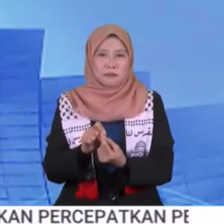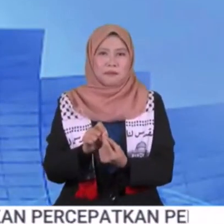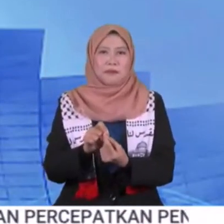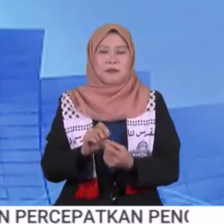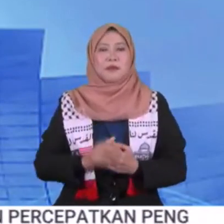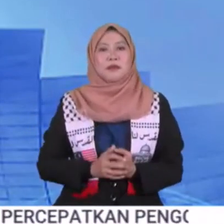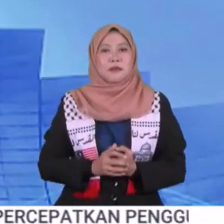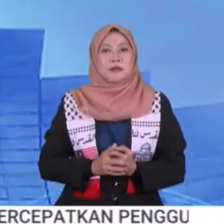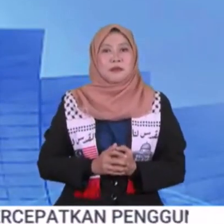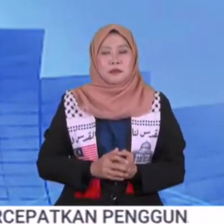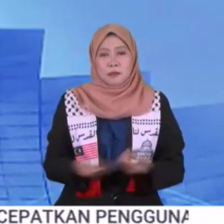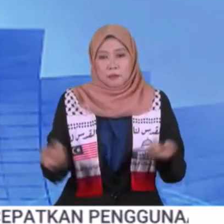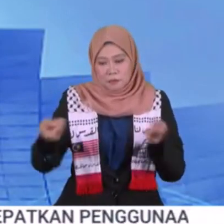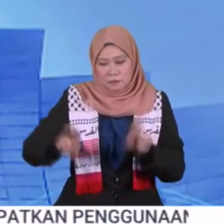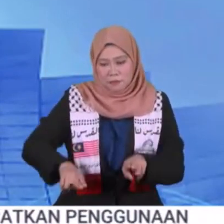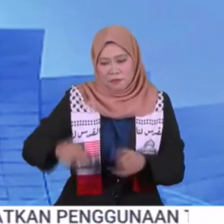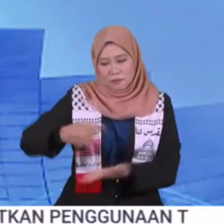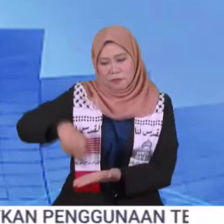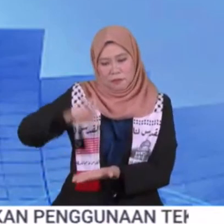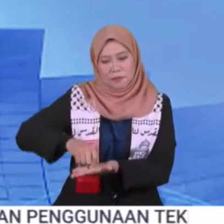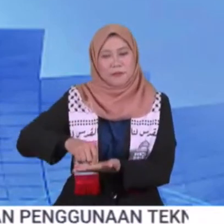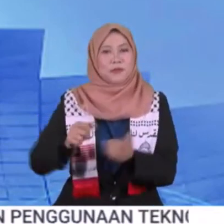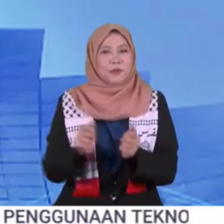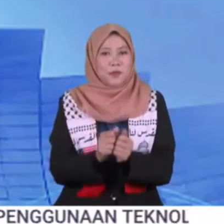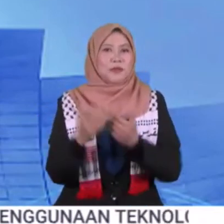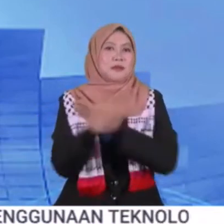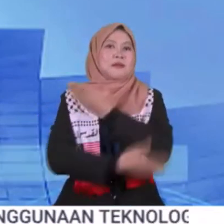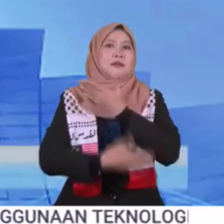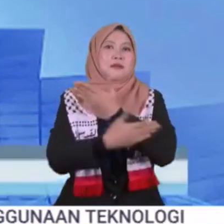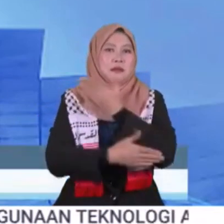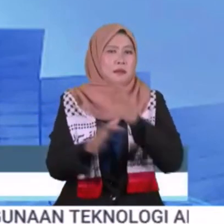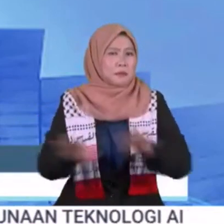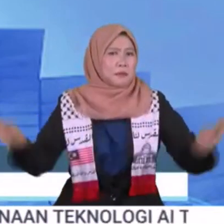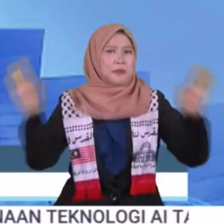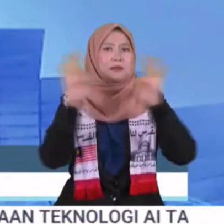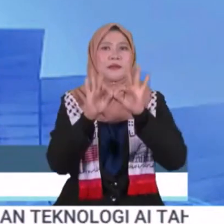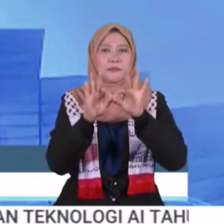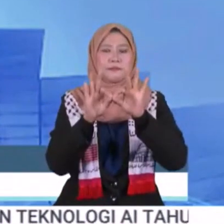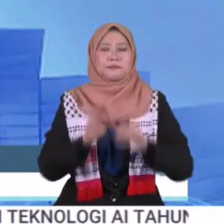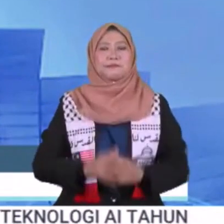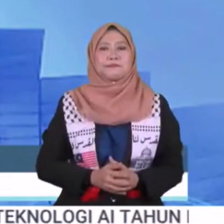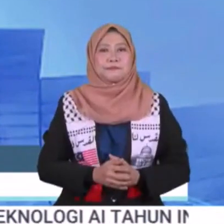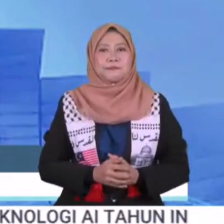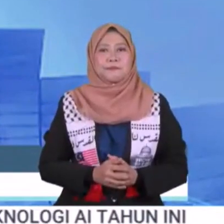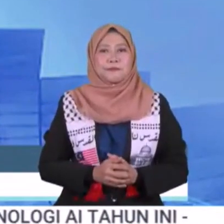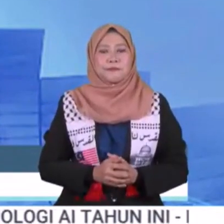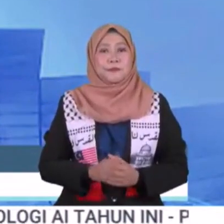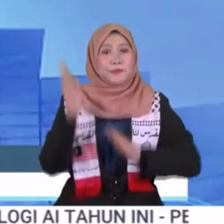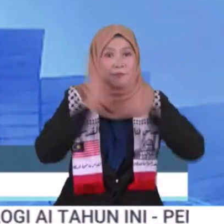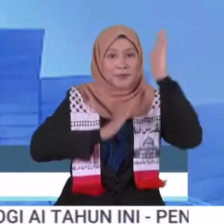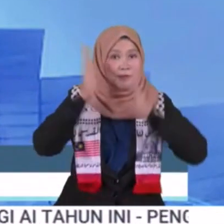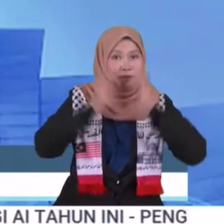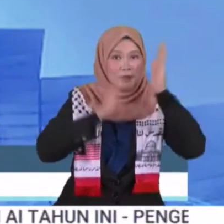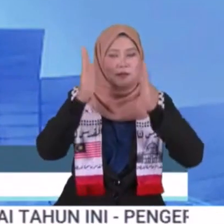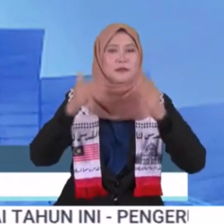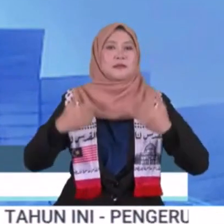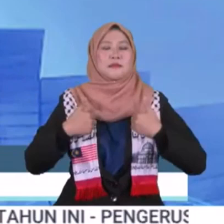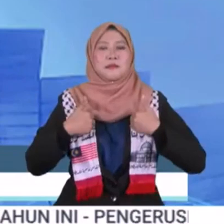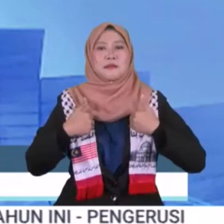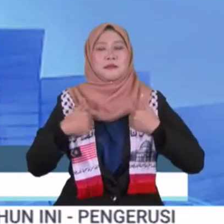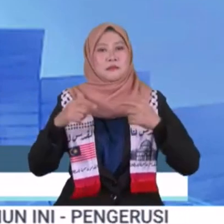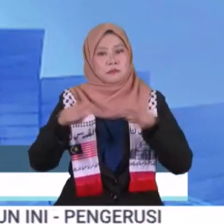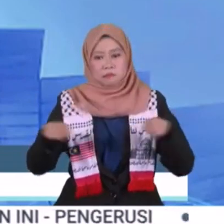wajar. Beberapa perjanjian dimeterai bersama negara utama di rantau berkenaan. Bukti Malaysia berada